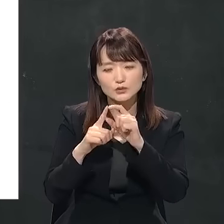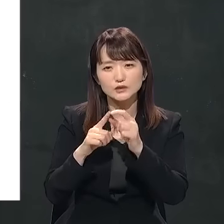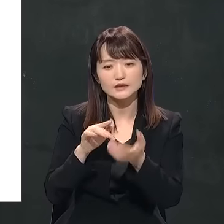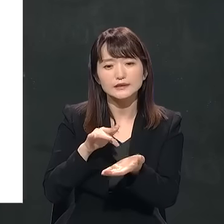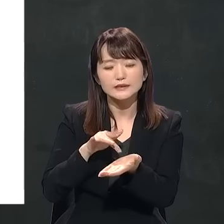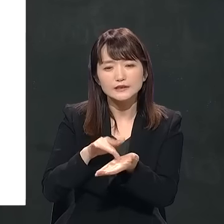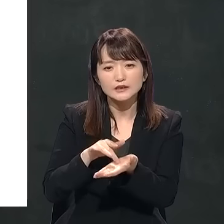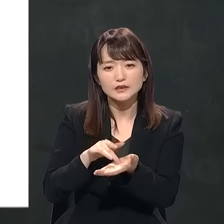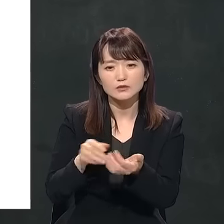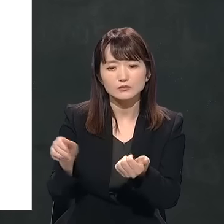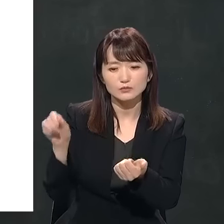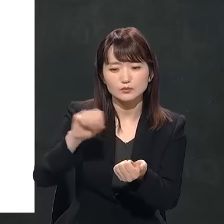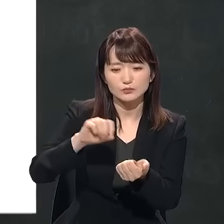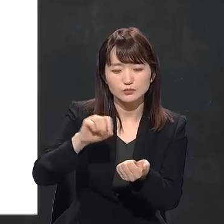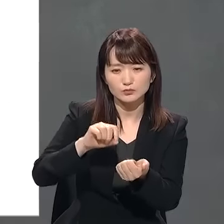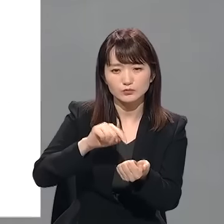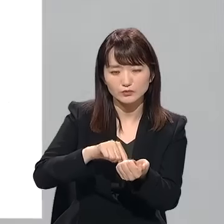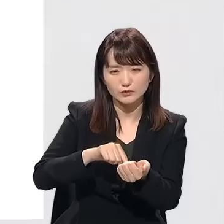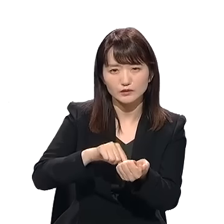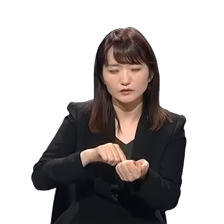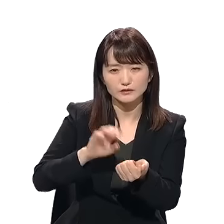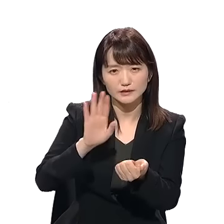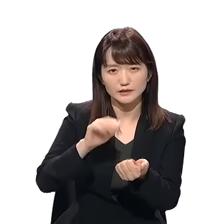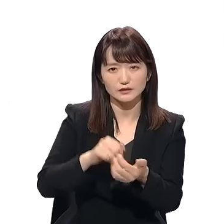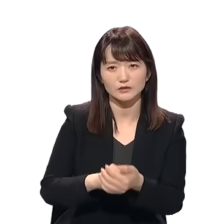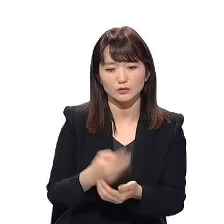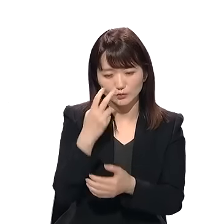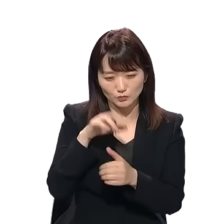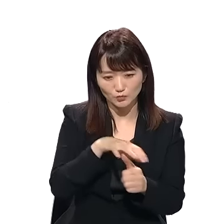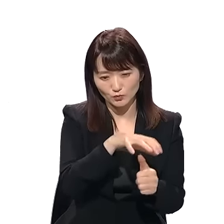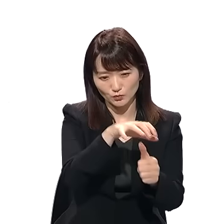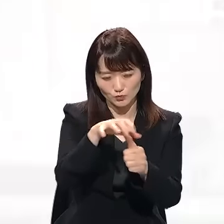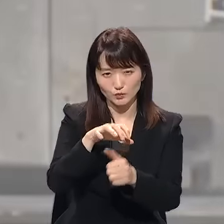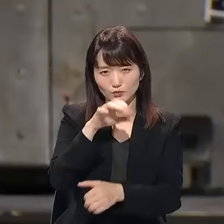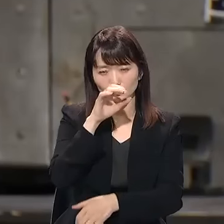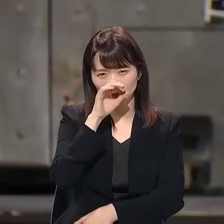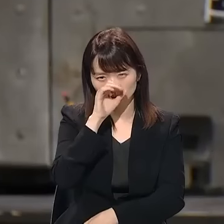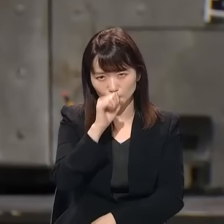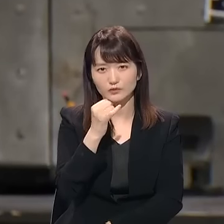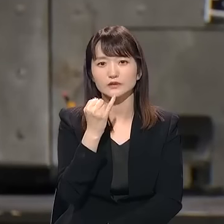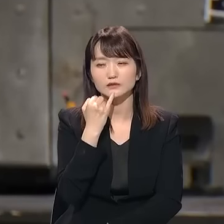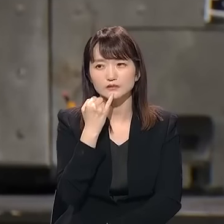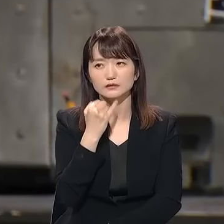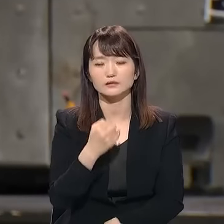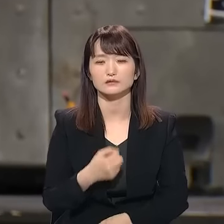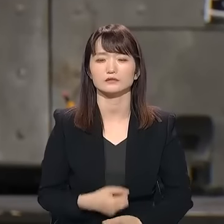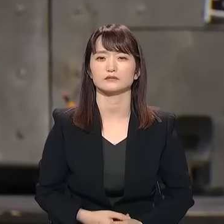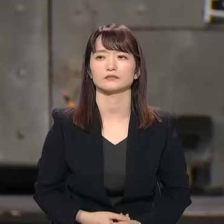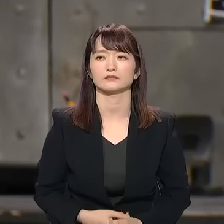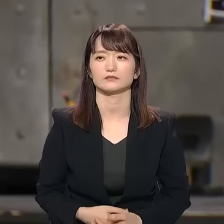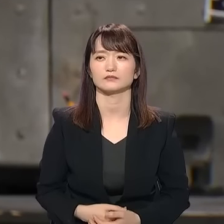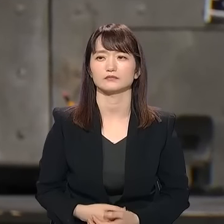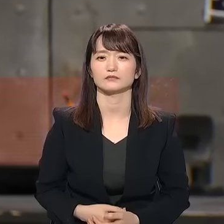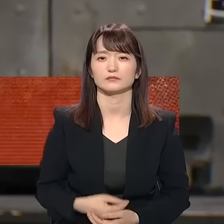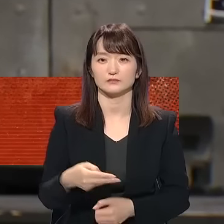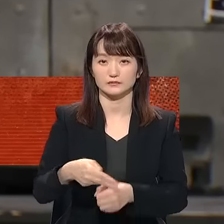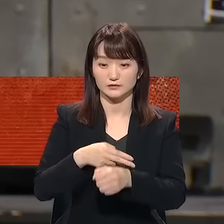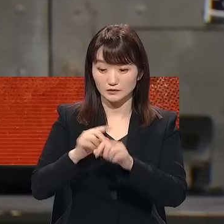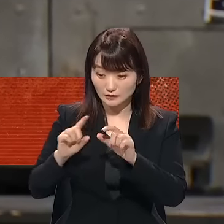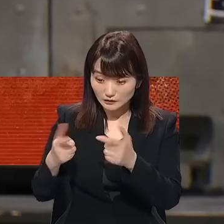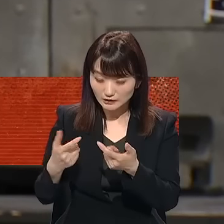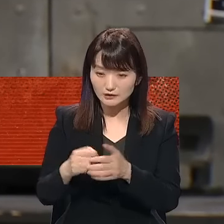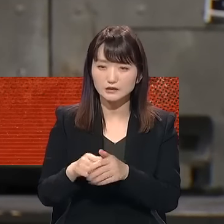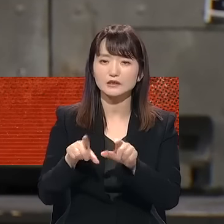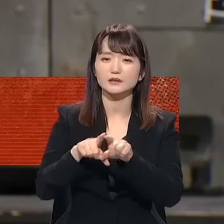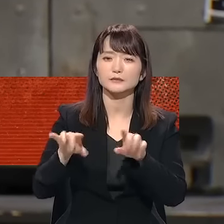않아서 보존 상태가 양호한 시신을 가르키 거지 다른 뜻이 없다 하는데 아니 저거 의료인 아니라 일반인들이 아까 수업 듣는